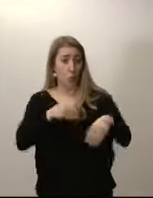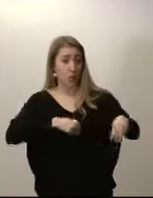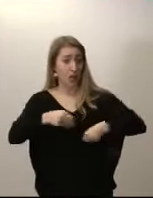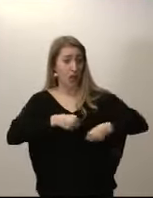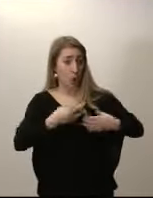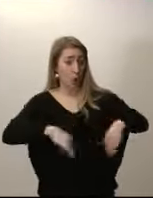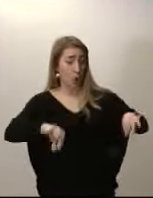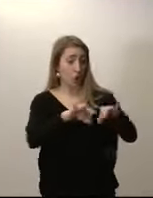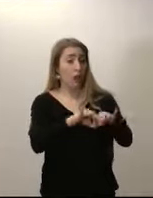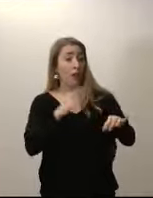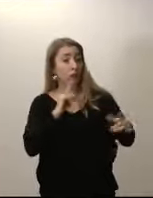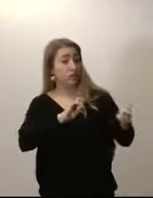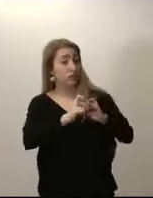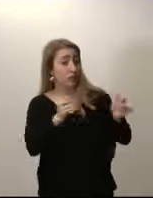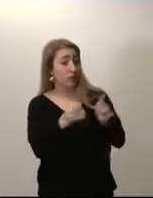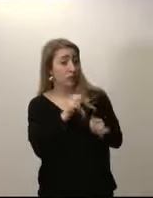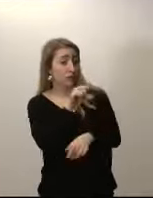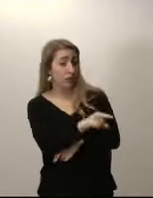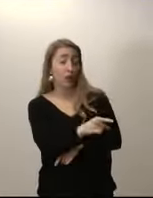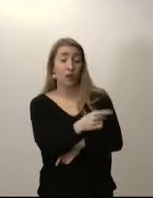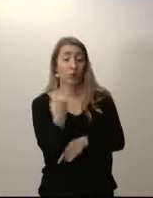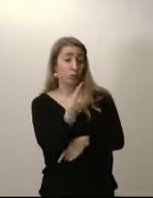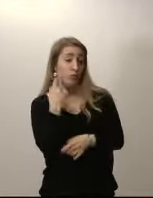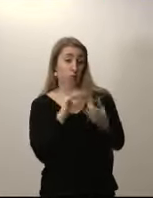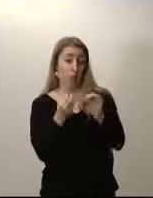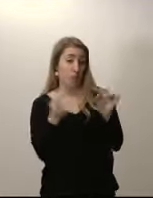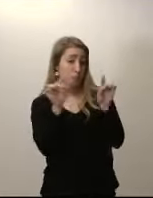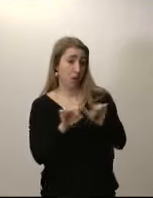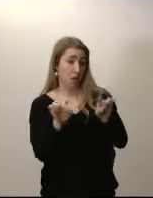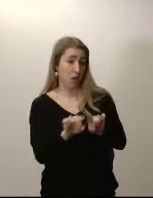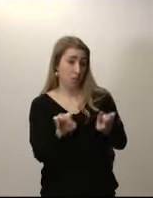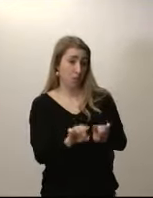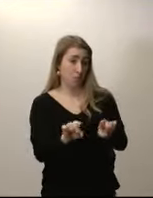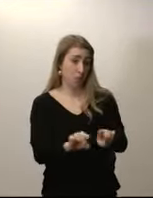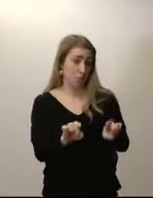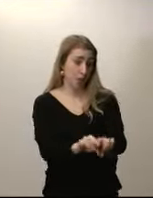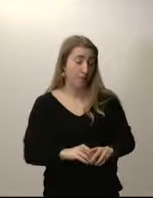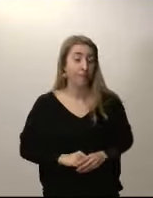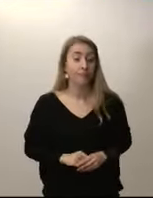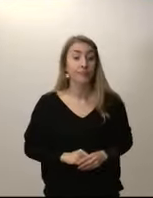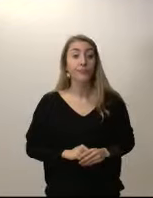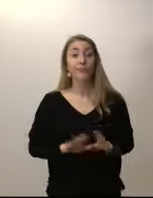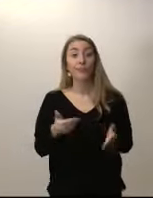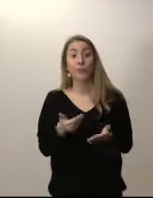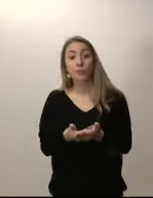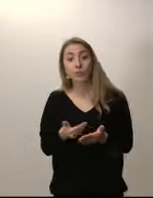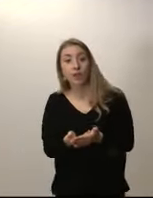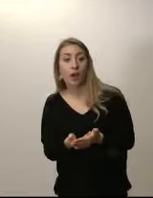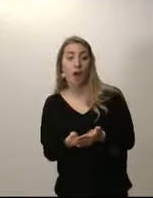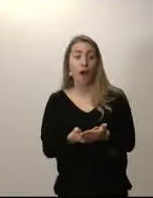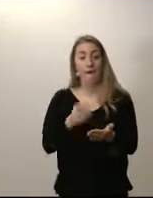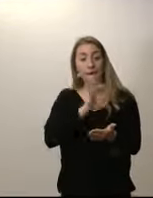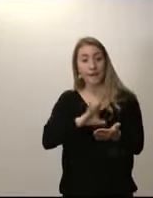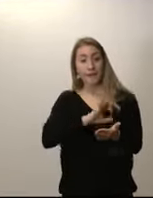dans les colloques de culture, d'en discuter, on a tous exactement le même problème. Donc, faire croire qu'on va essayer de vendre de la